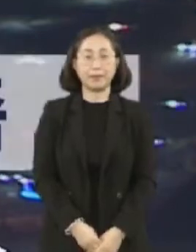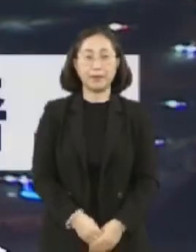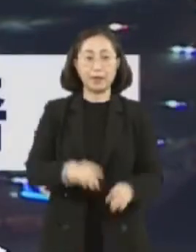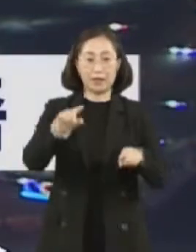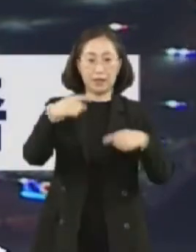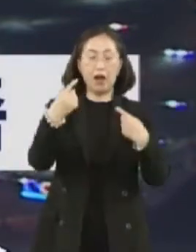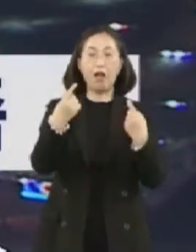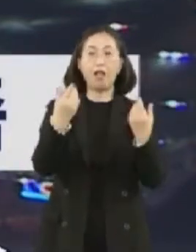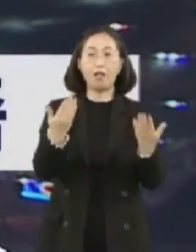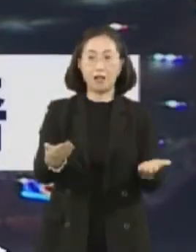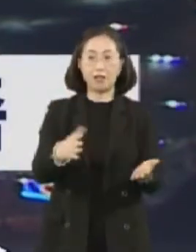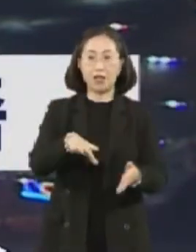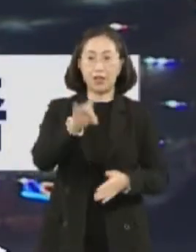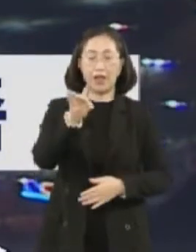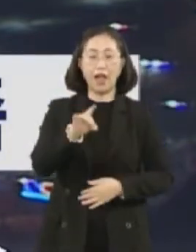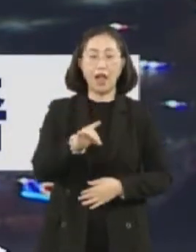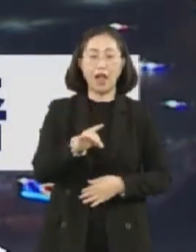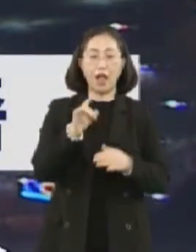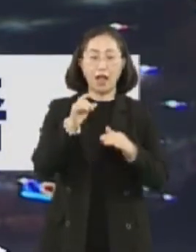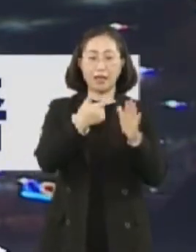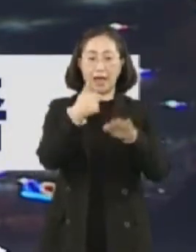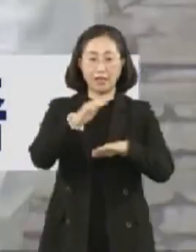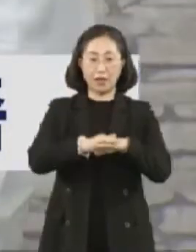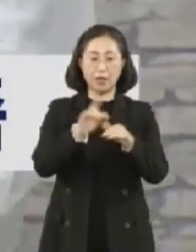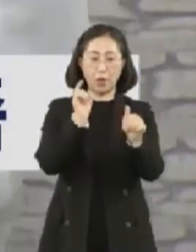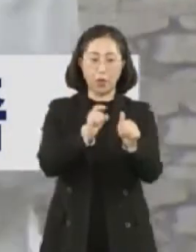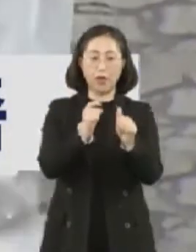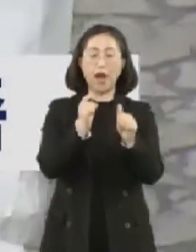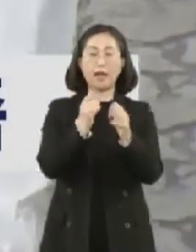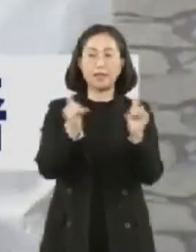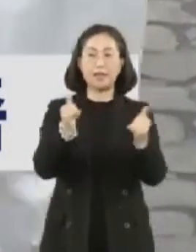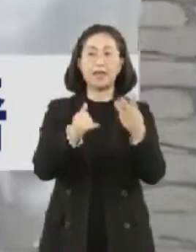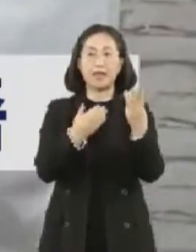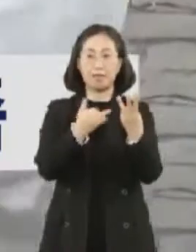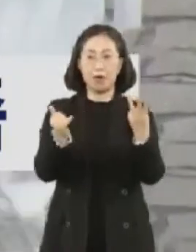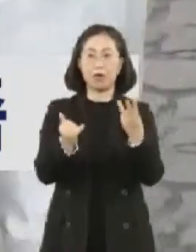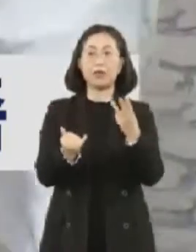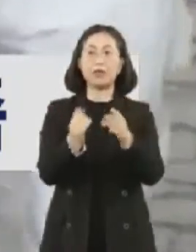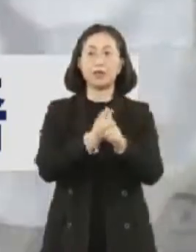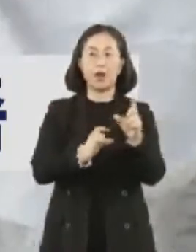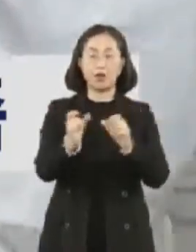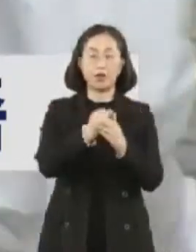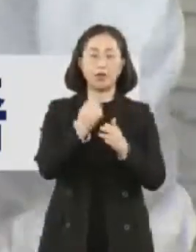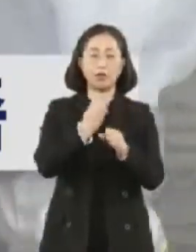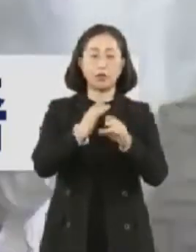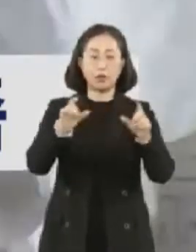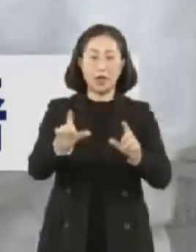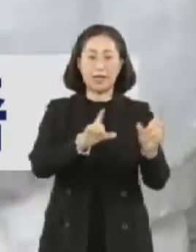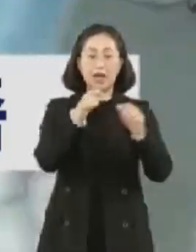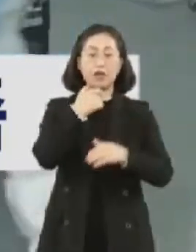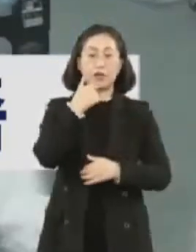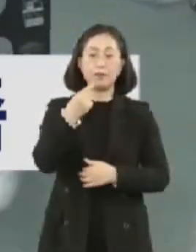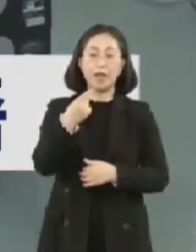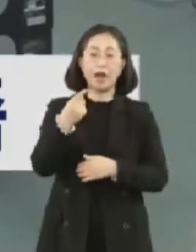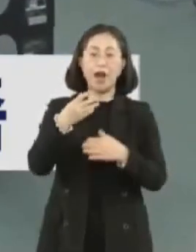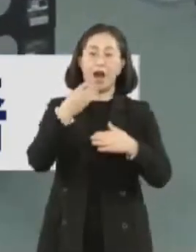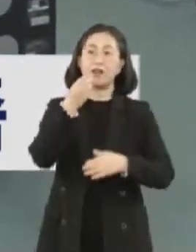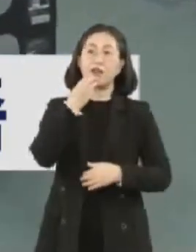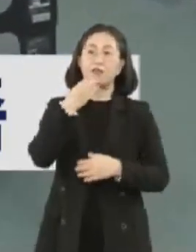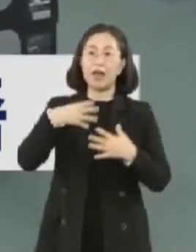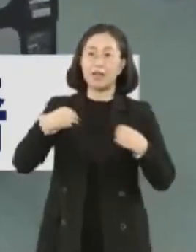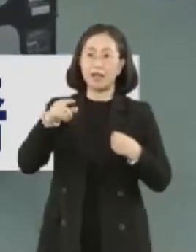설 연휴 첫날 대전에서 코론 알고 확진 자 세 명의 추가 발생 해 줍니다 중고 에 사는 60대가 서울의 한 사우나에서